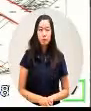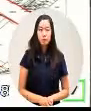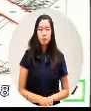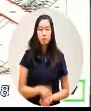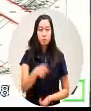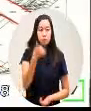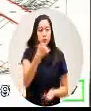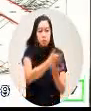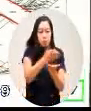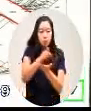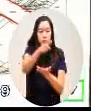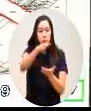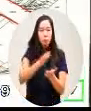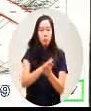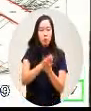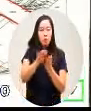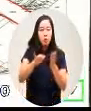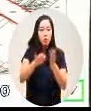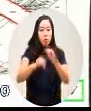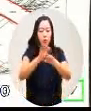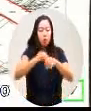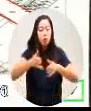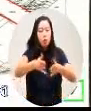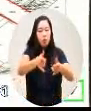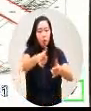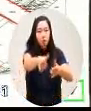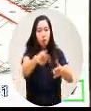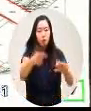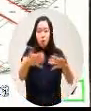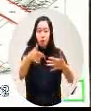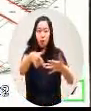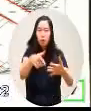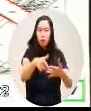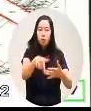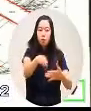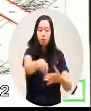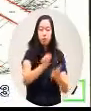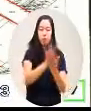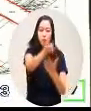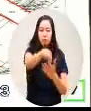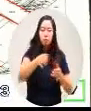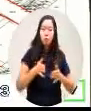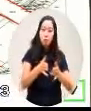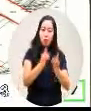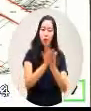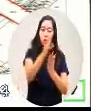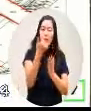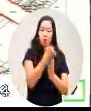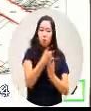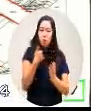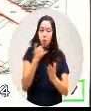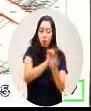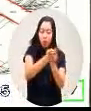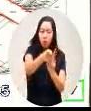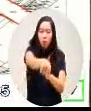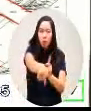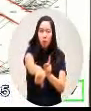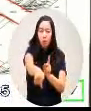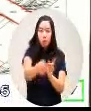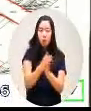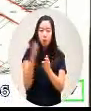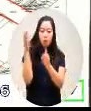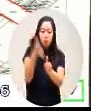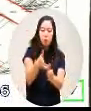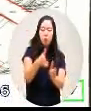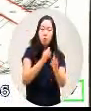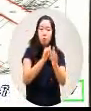够解决基层道路的问题，既未来基层道路像这以后有可能会违反这基层的，就